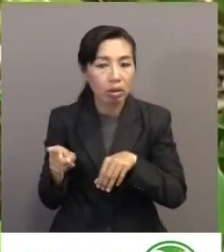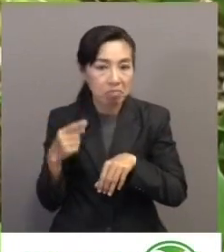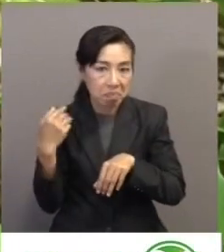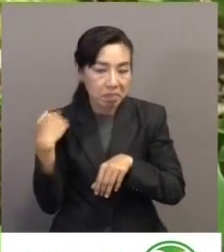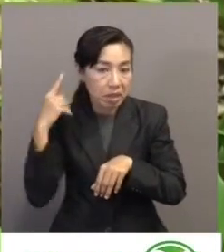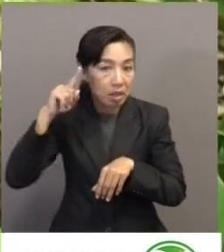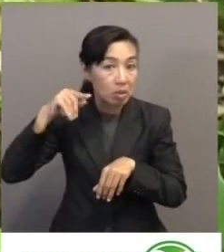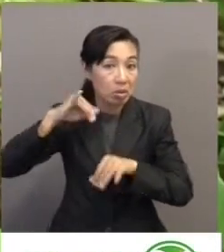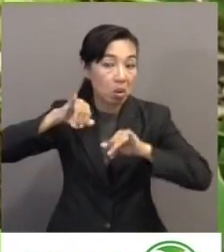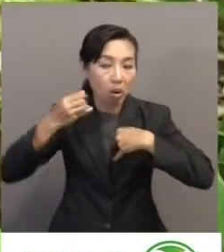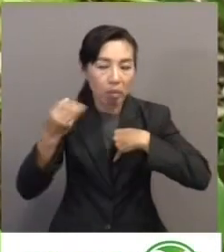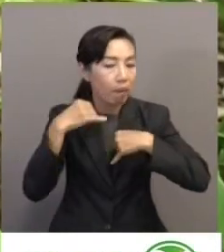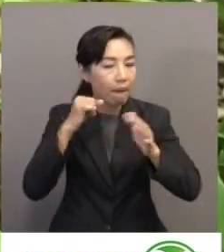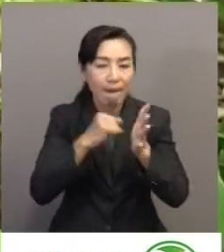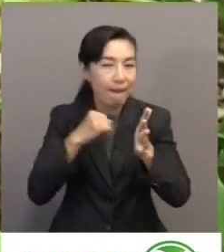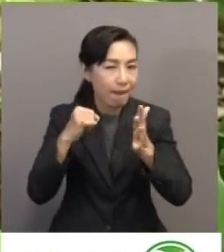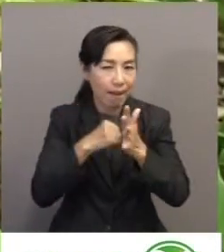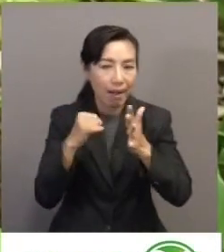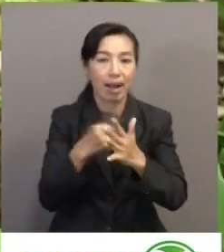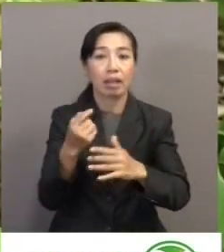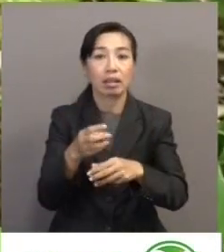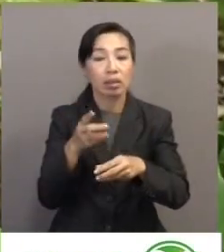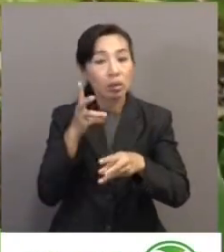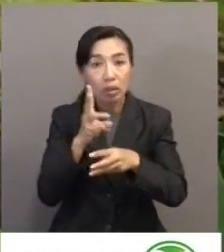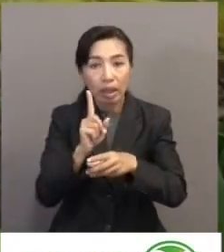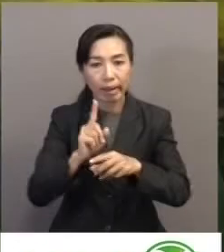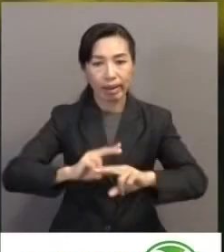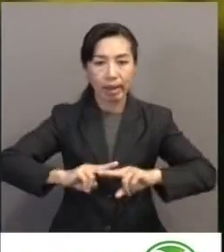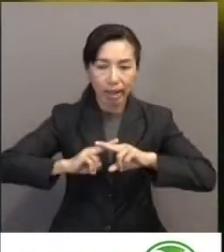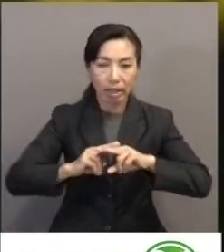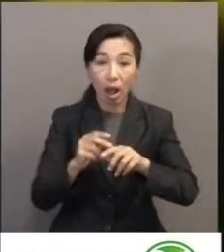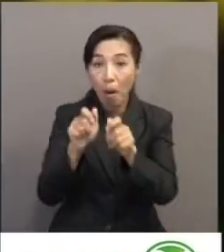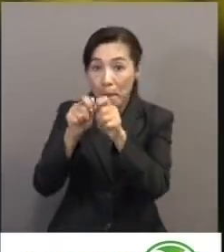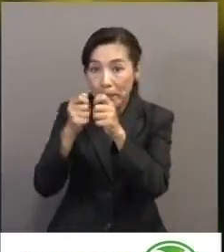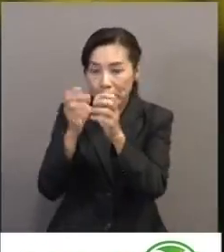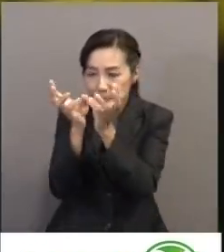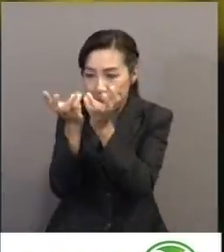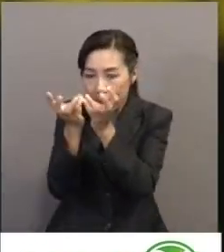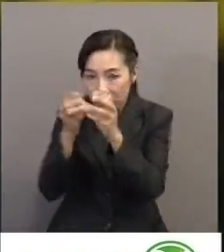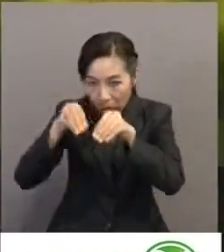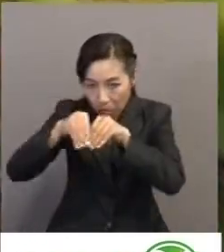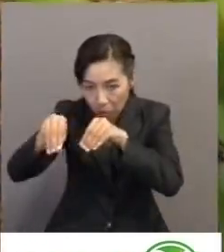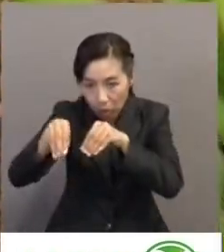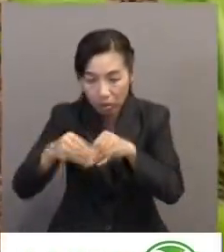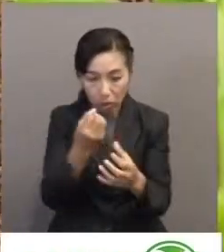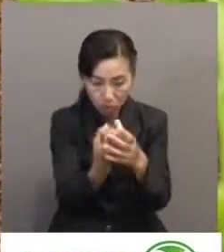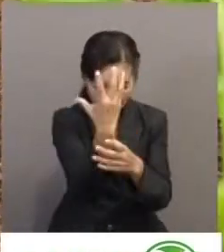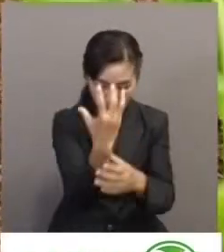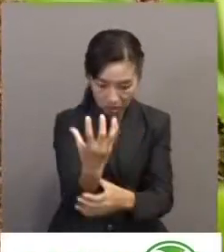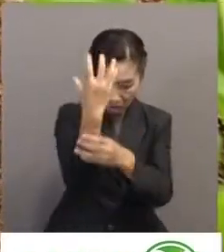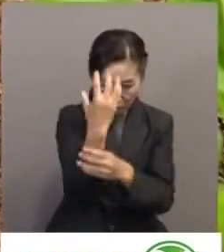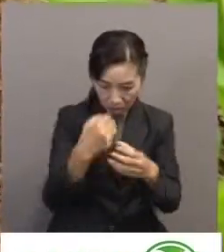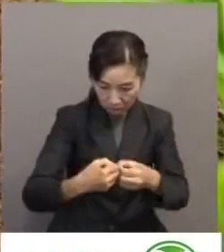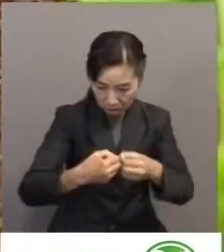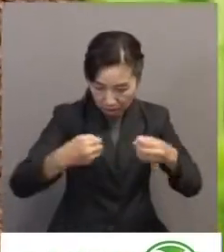ระซิบมาว่าง่ายแสนง่ายสามารถทำได้ทั้งการเพาะเมล็ดหรือแยกเง่าฝังดินลึกเพียง5เซนติเมตร